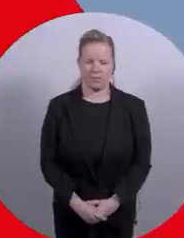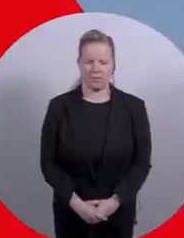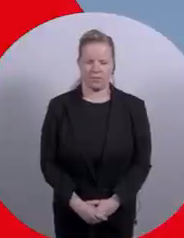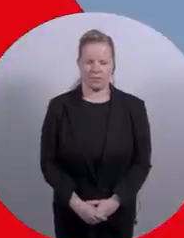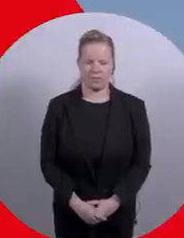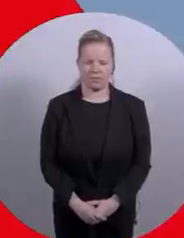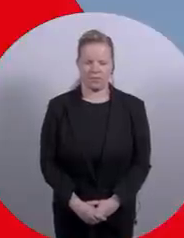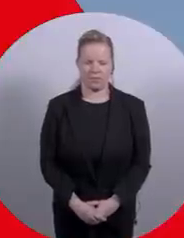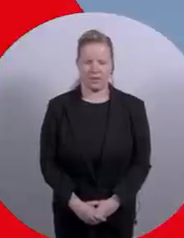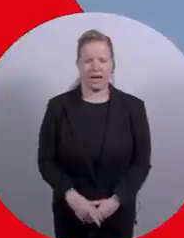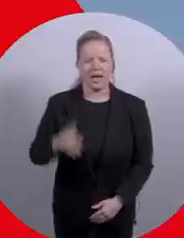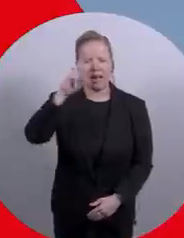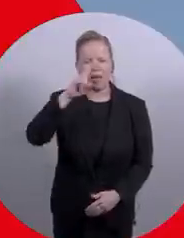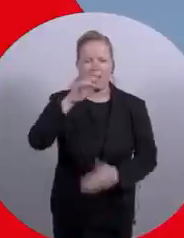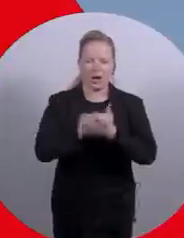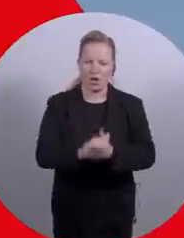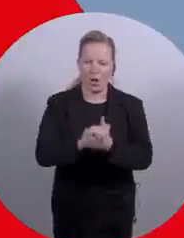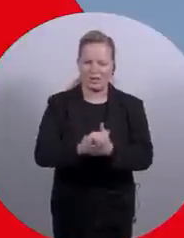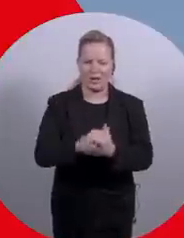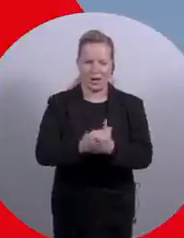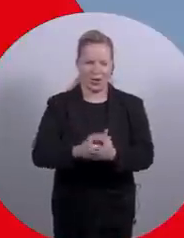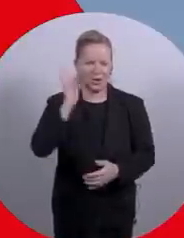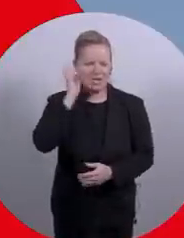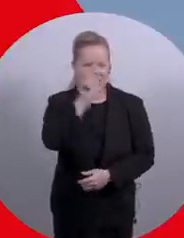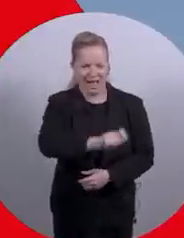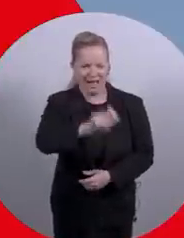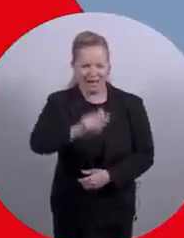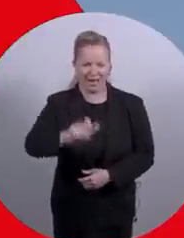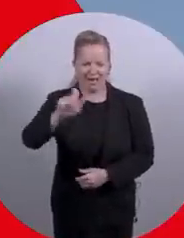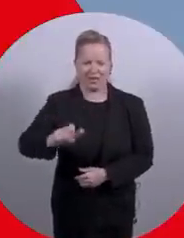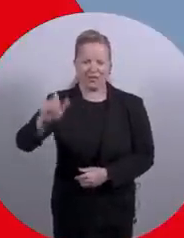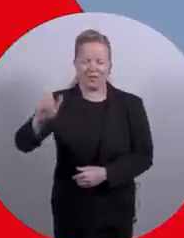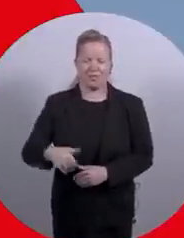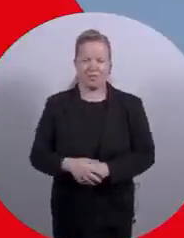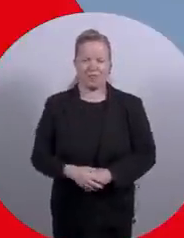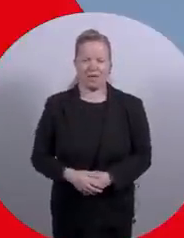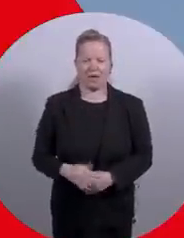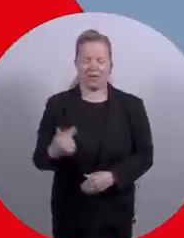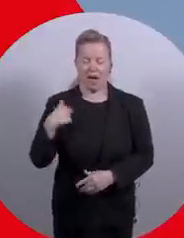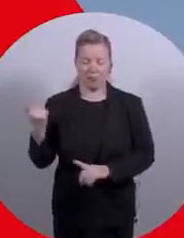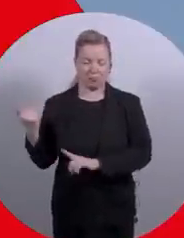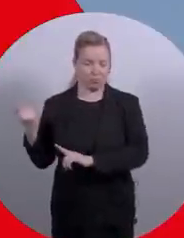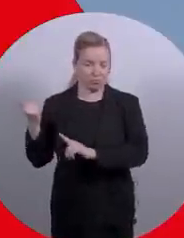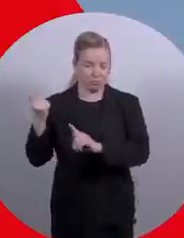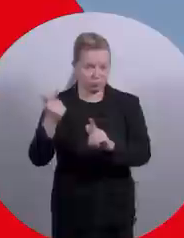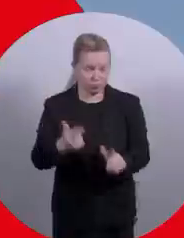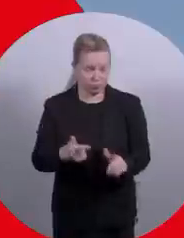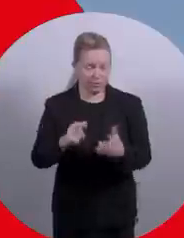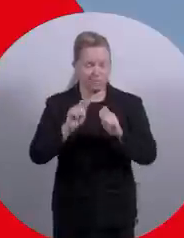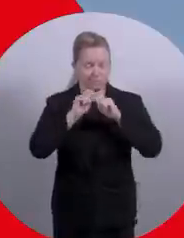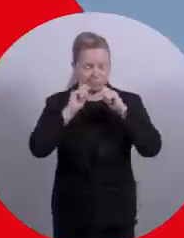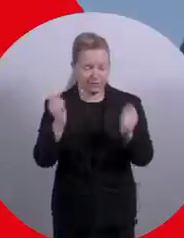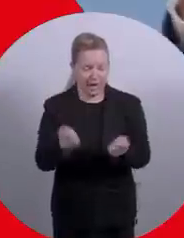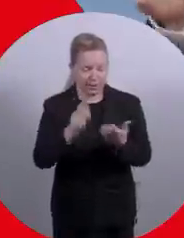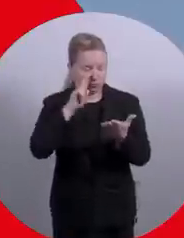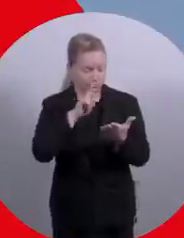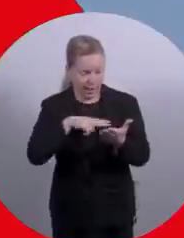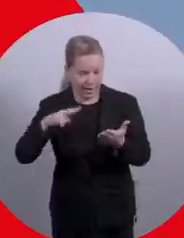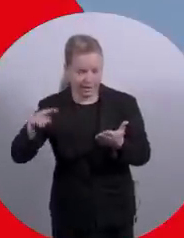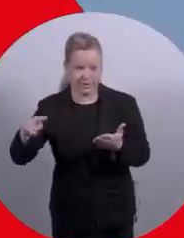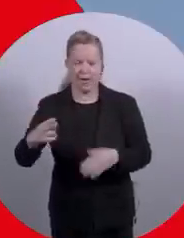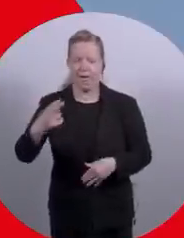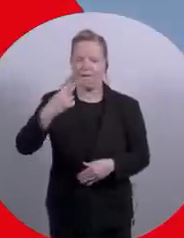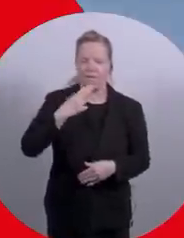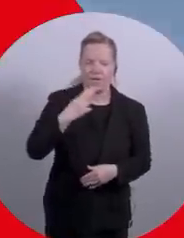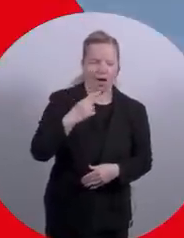ja liebe Genossinnen liebe Genossen ich habe heute beim herfahren in den Tageszeitungen gelesen wer von uns zu